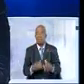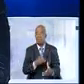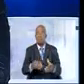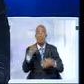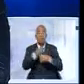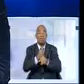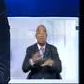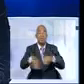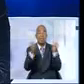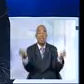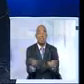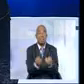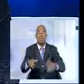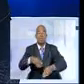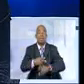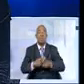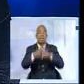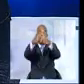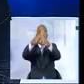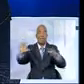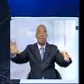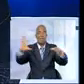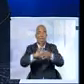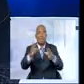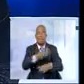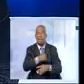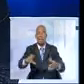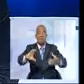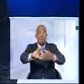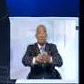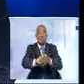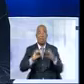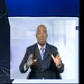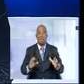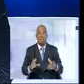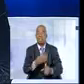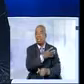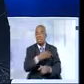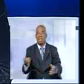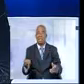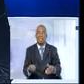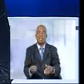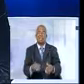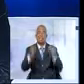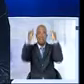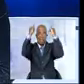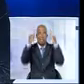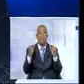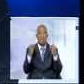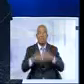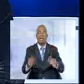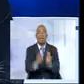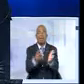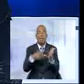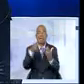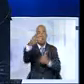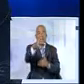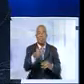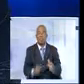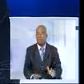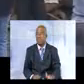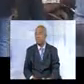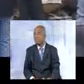producteurs de café-cacao de Côte d'Ivoire. L'alliance a été installée officiellement avec une feuille de route précise. Eugène